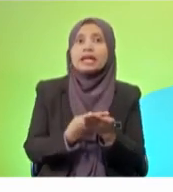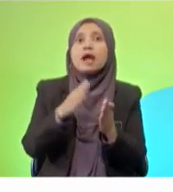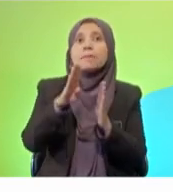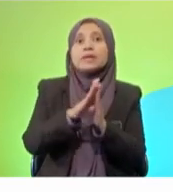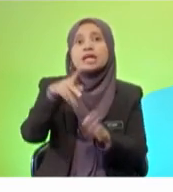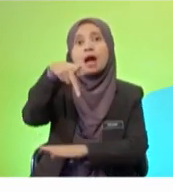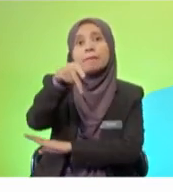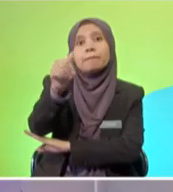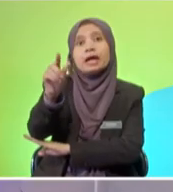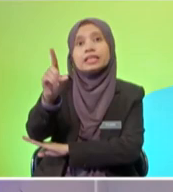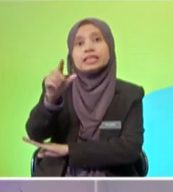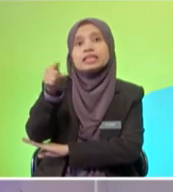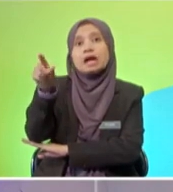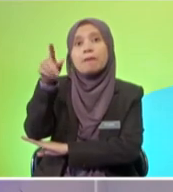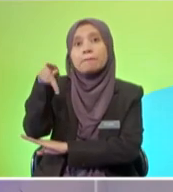sekali